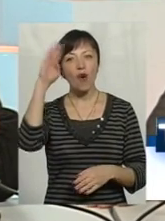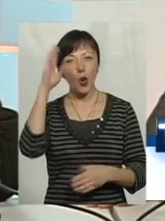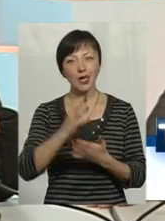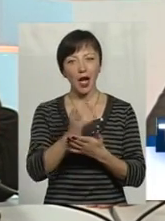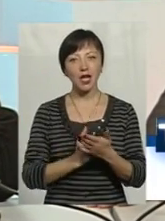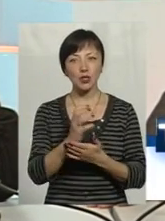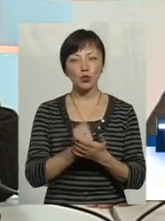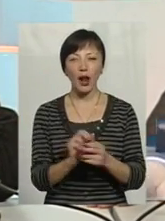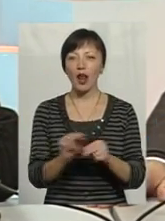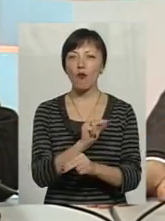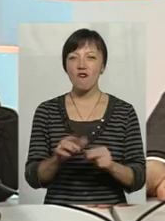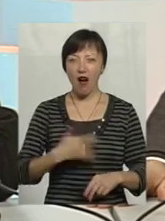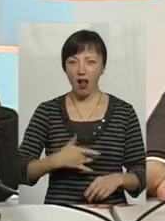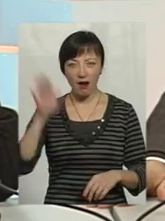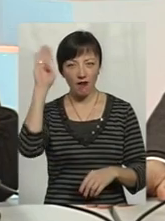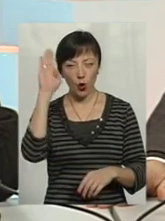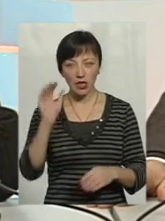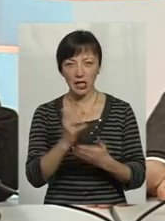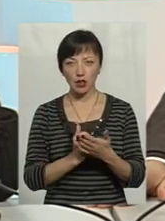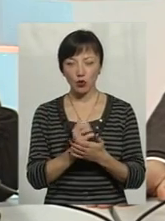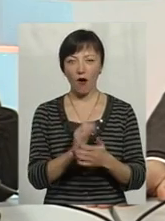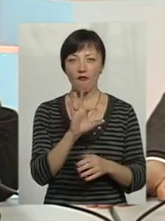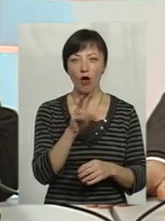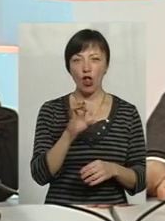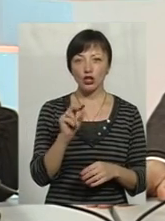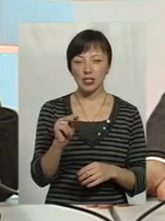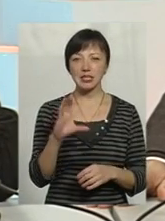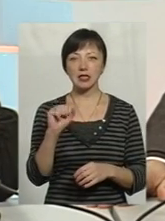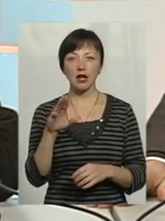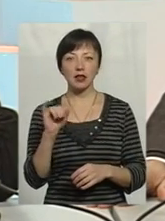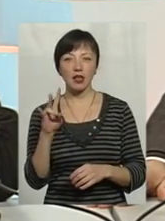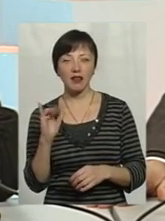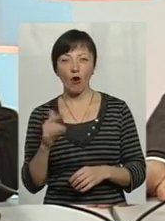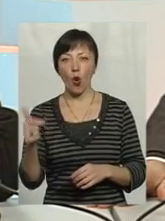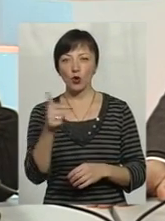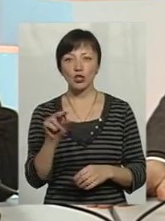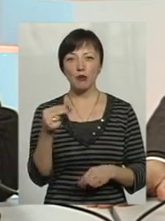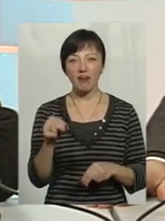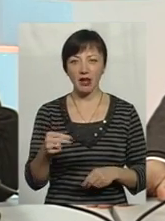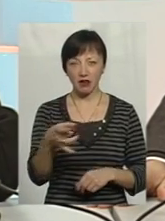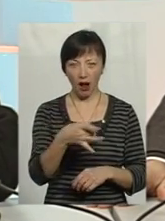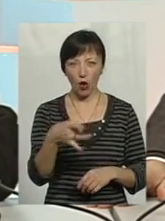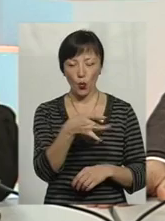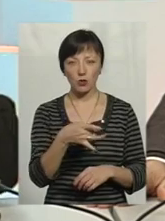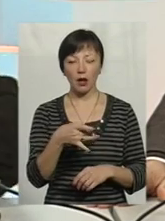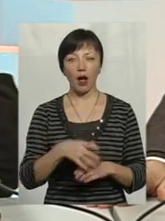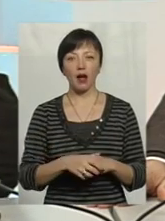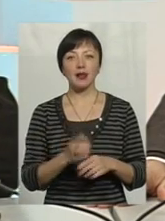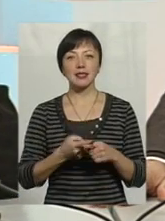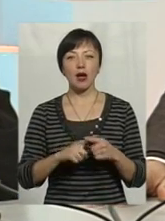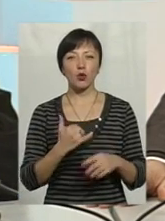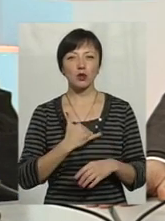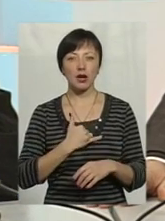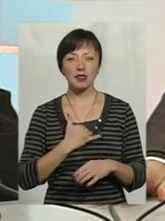ресурсів, лікувальних водних ресурсів. Там у нас Волочиський, Сатановський, Гродоцький, там Чемеровецький регіон. регіон. Це в